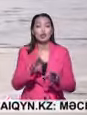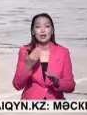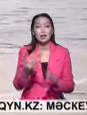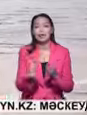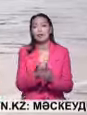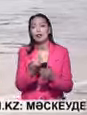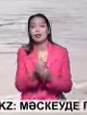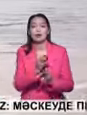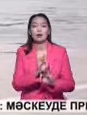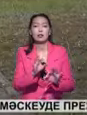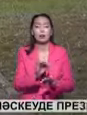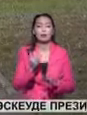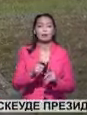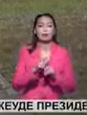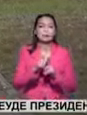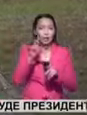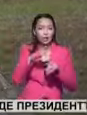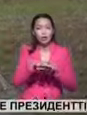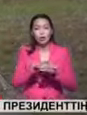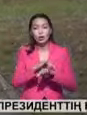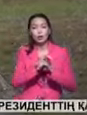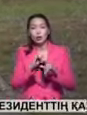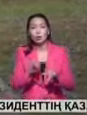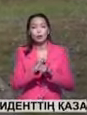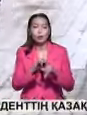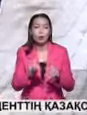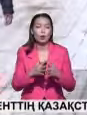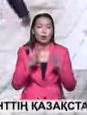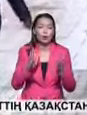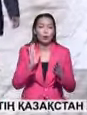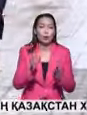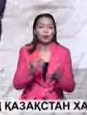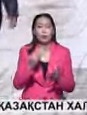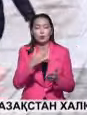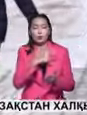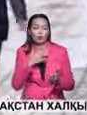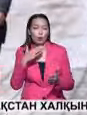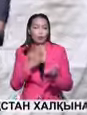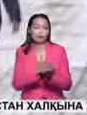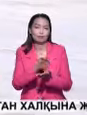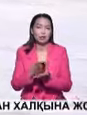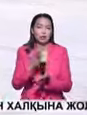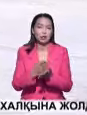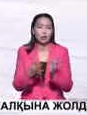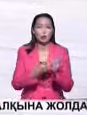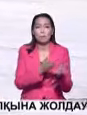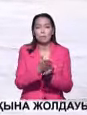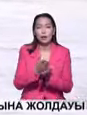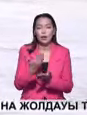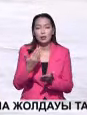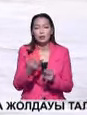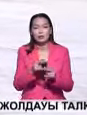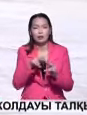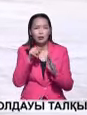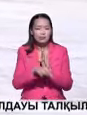жаңалықтар, ұтымды ұсыныстар еліміздің өркендеуіне, дамуына арқау болатын тұғырлы тұжымға негізделген. 9 бағыттың да толғауы терең,